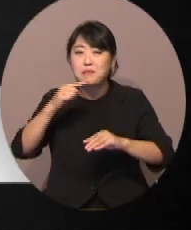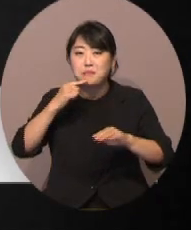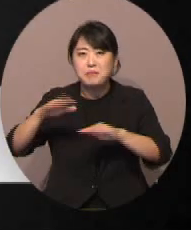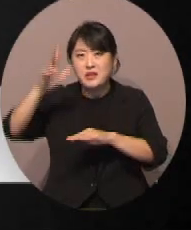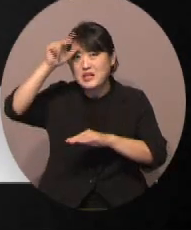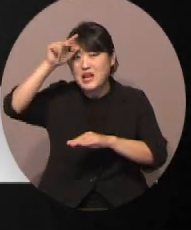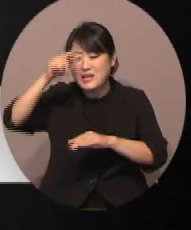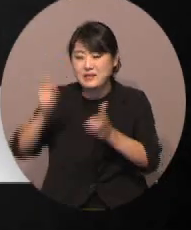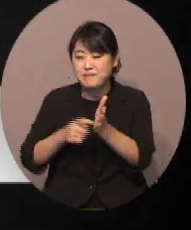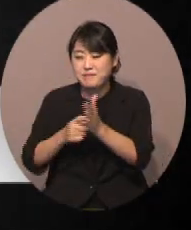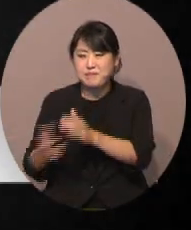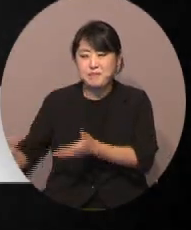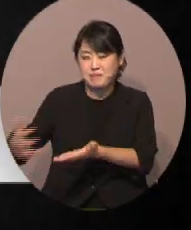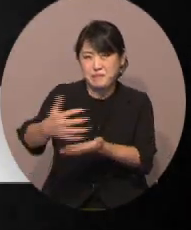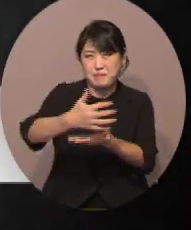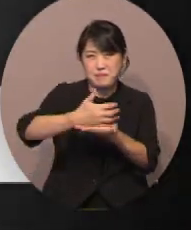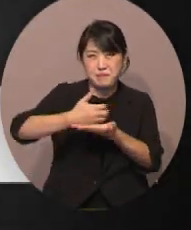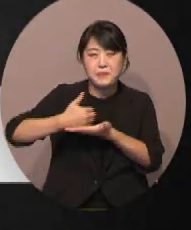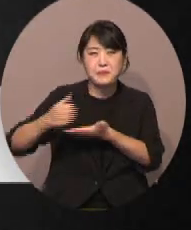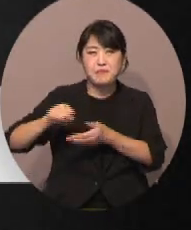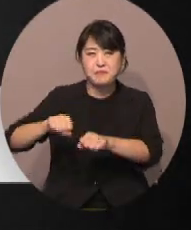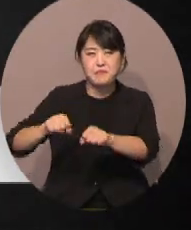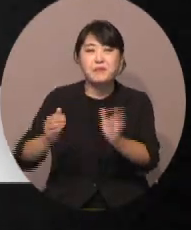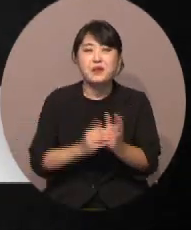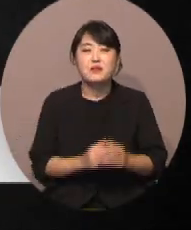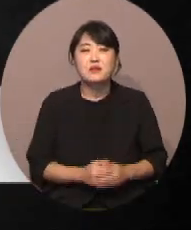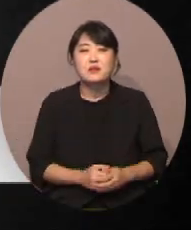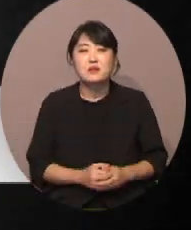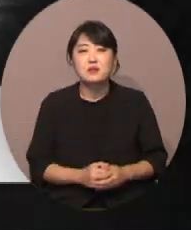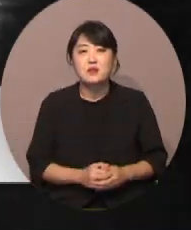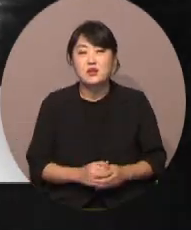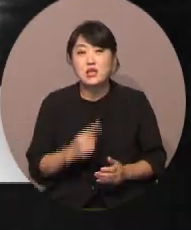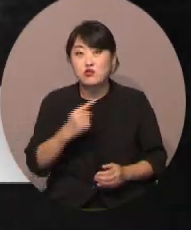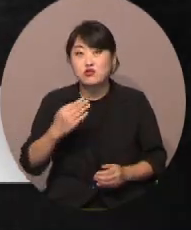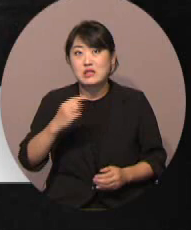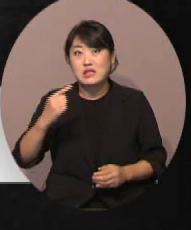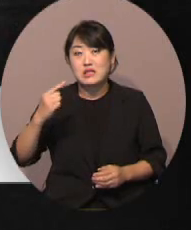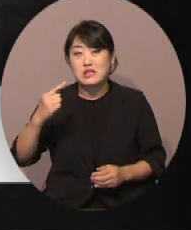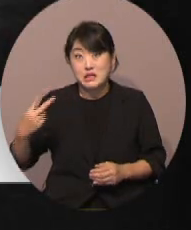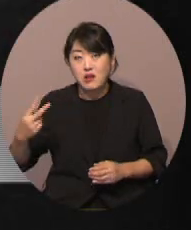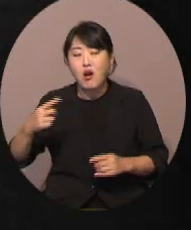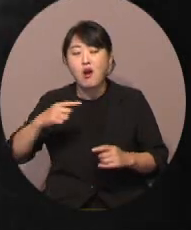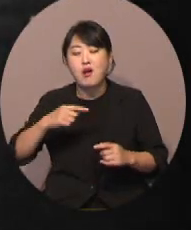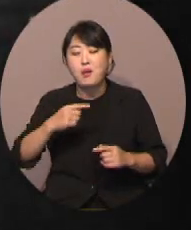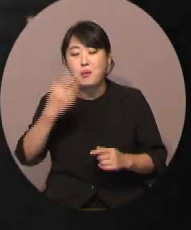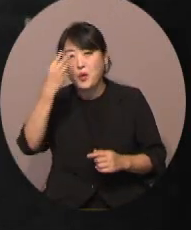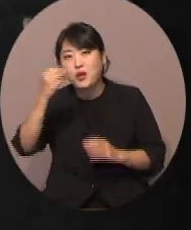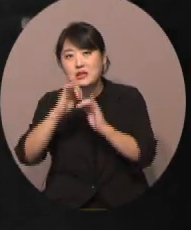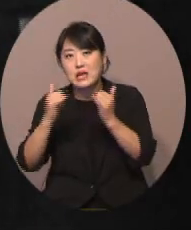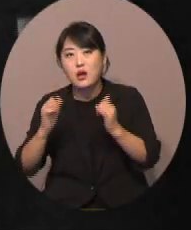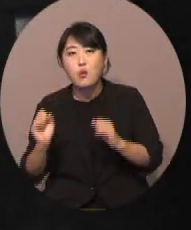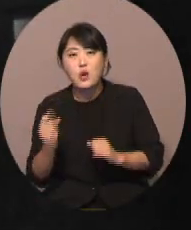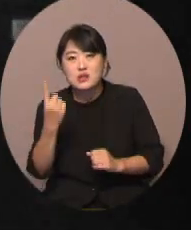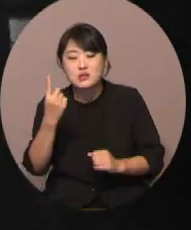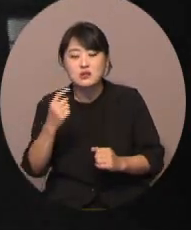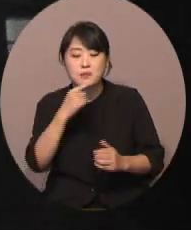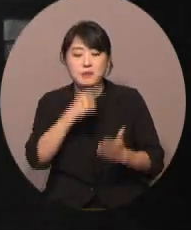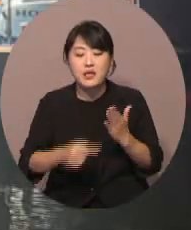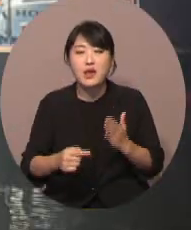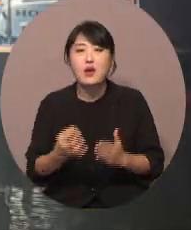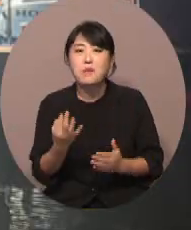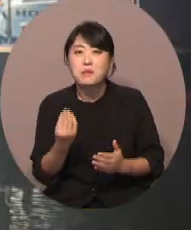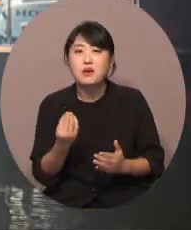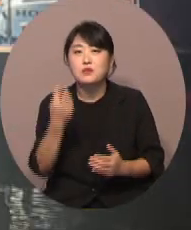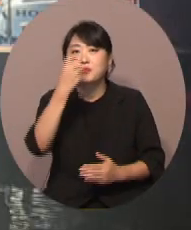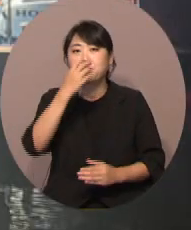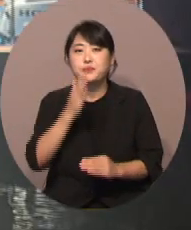방제 작업을 벌렸습니다 해경과 소방 당국은 목격자들의 진술 등을 토대로 정확한 화재 원인과 피해 규모 등을